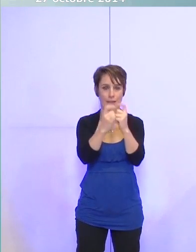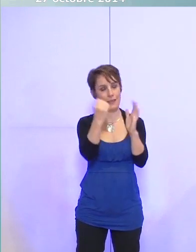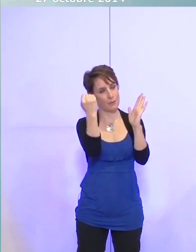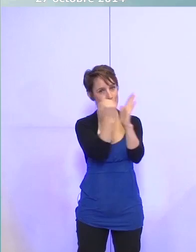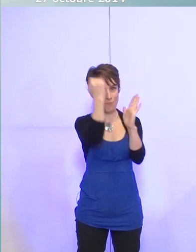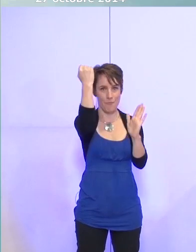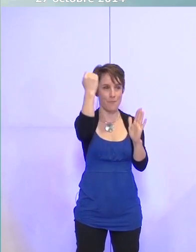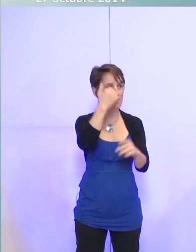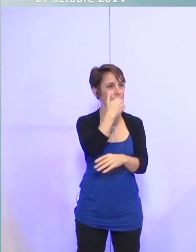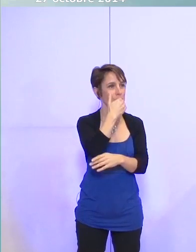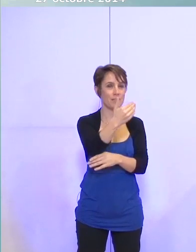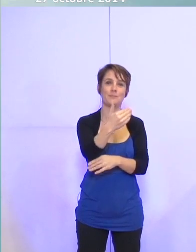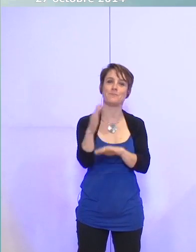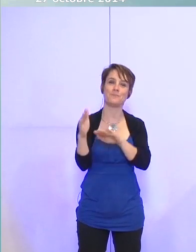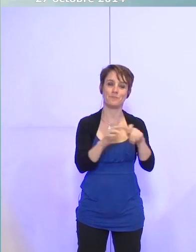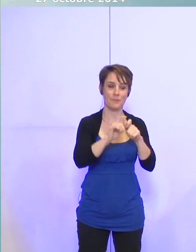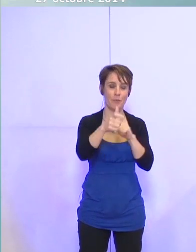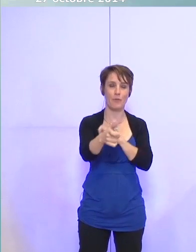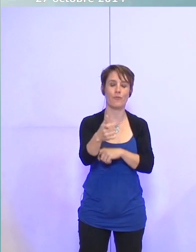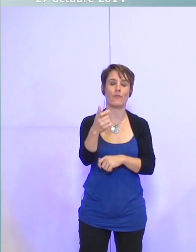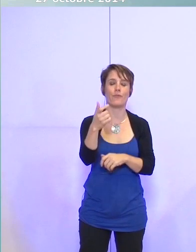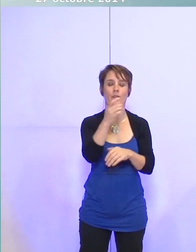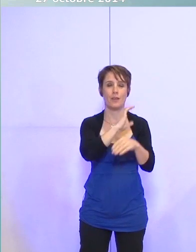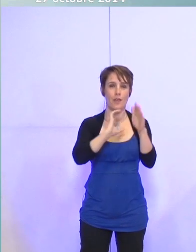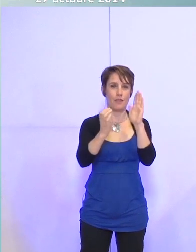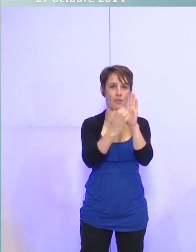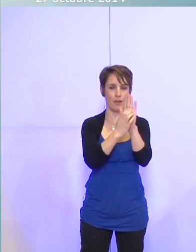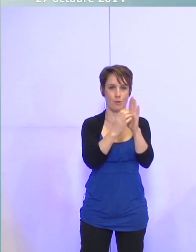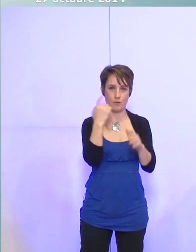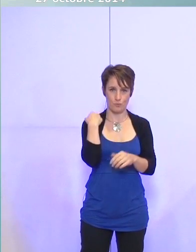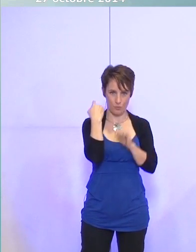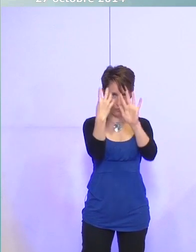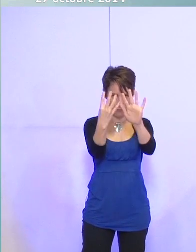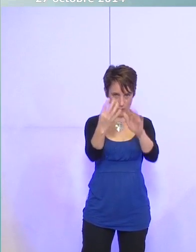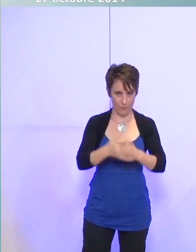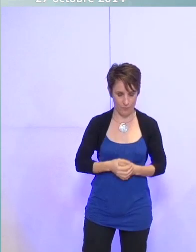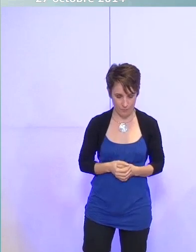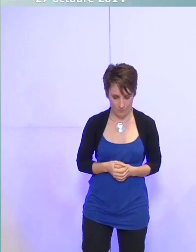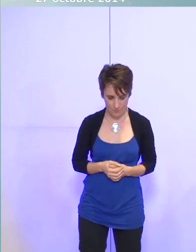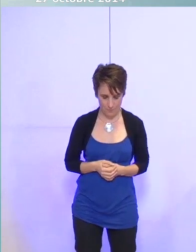remercie. Nous arrivons à la délibération numéro 9,